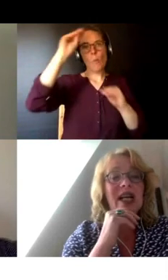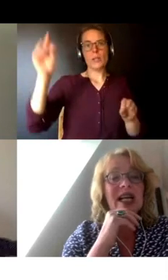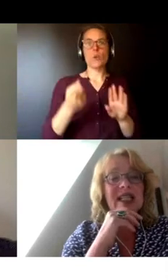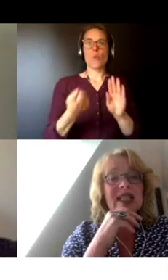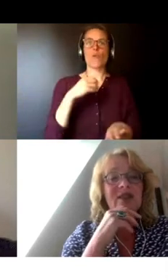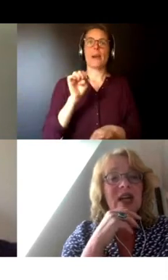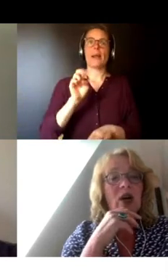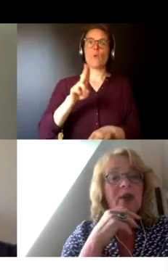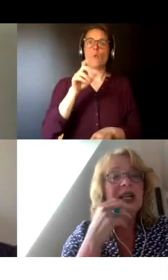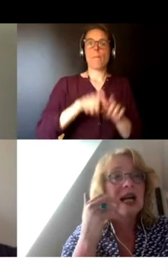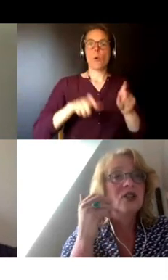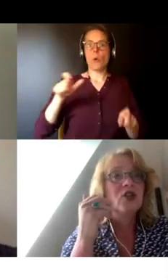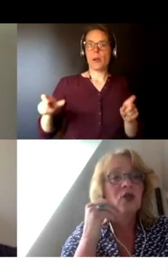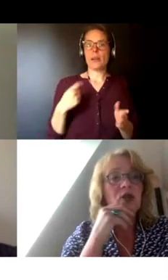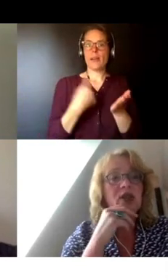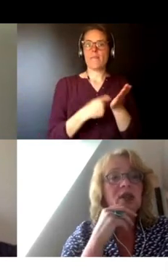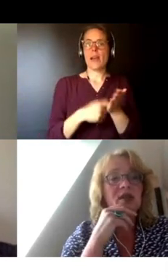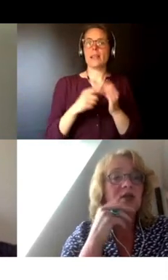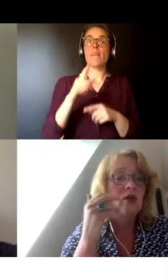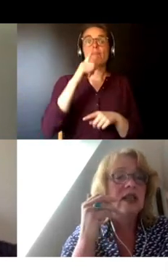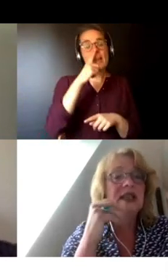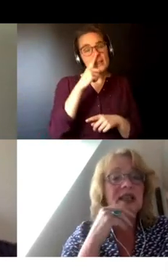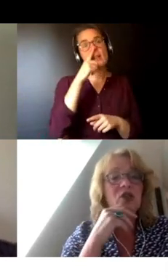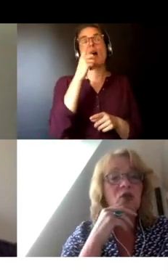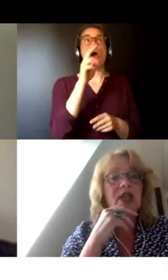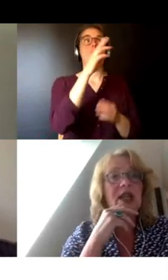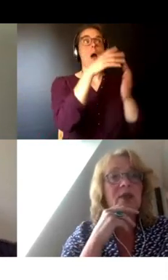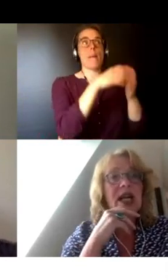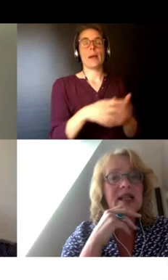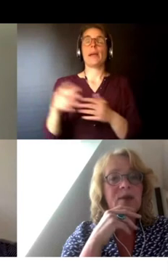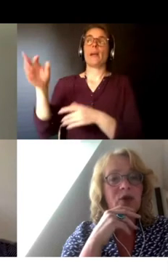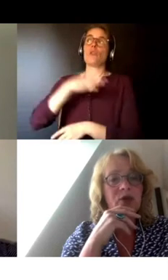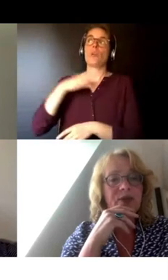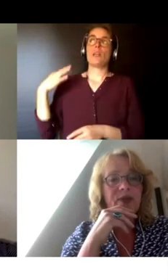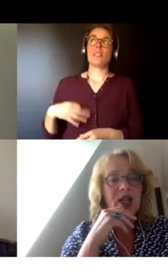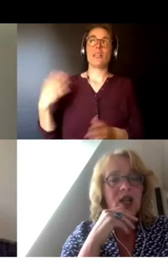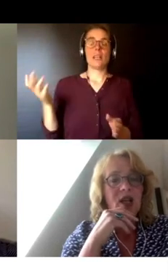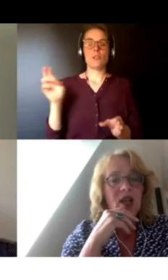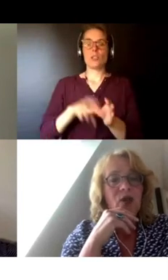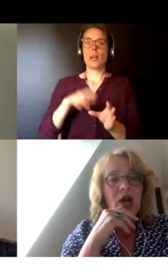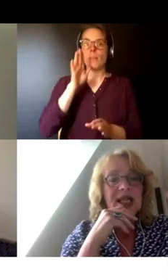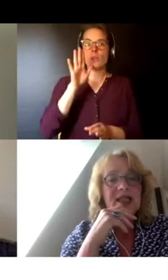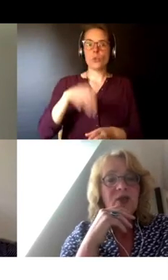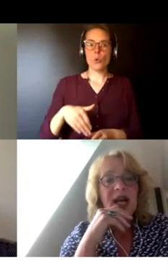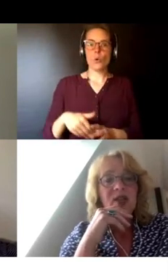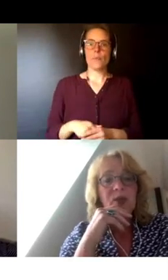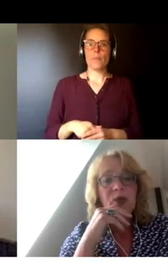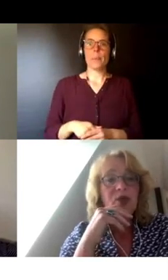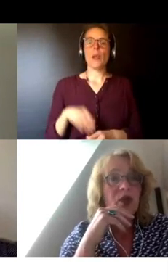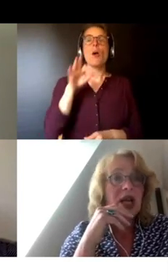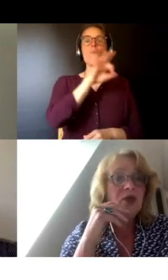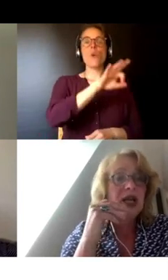EU-Bürgern gewährleistet ist, wenn auch amerikanische und oder chinesische Unternehmen teilnehmen dürfen. Für all diese